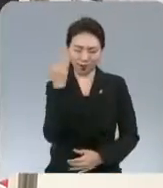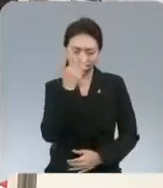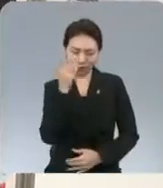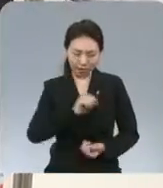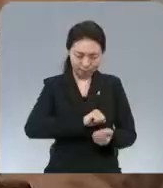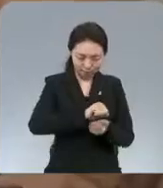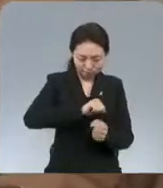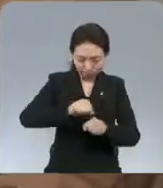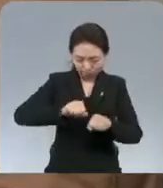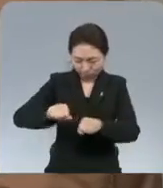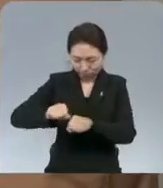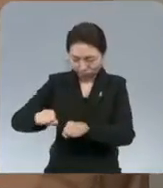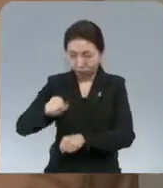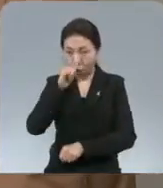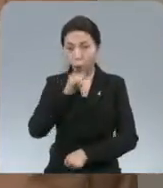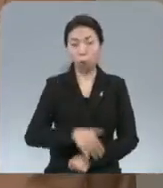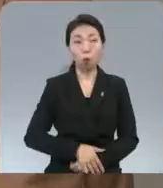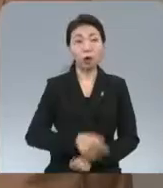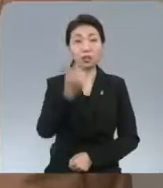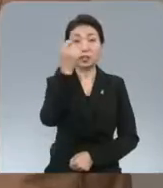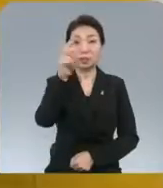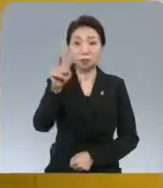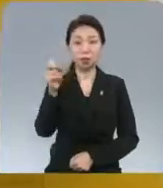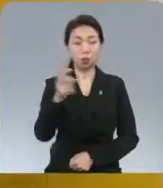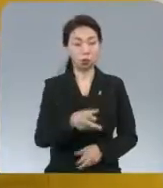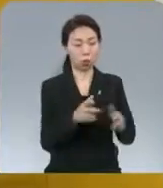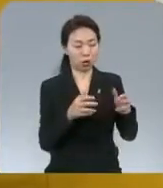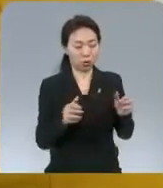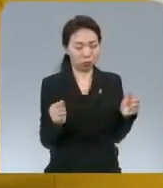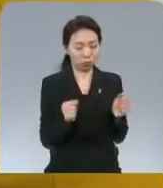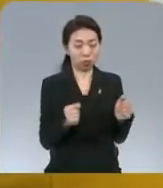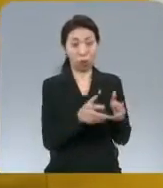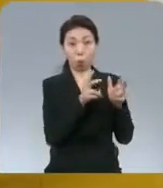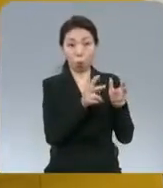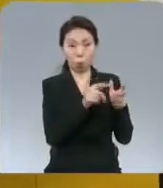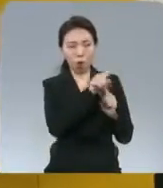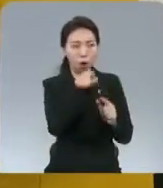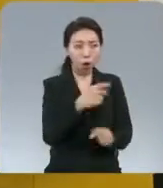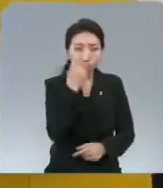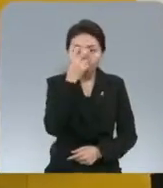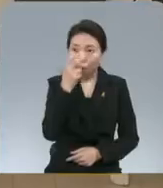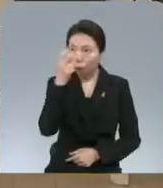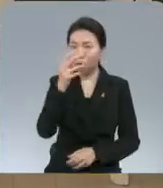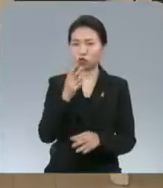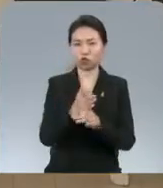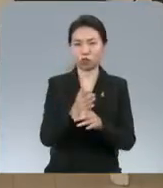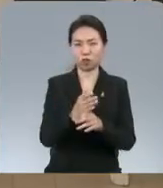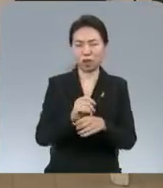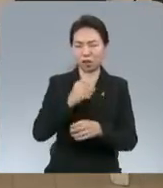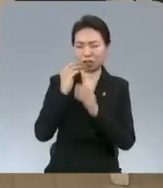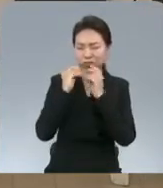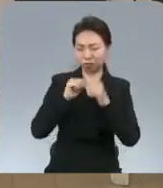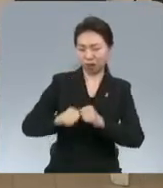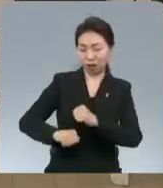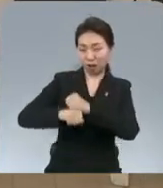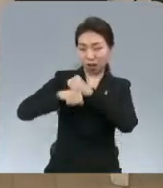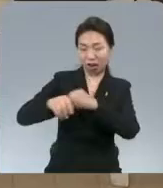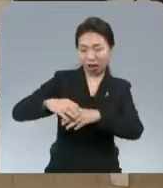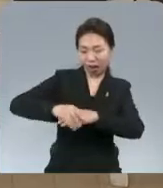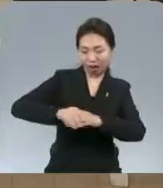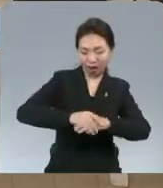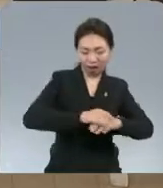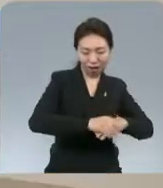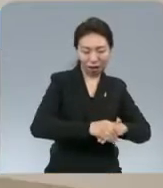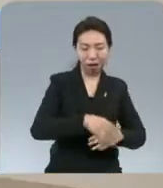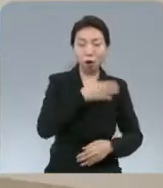nhất với bệnh truyền nhiễm có tỷ lệ tử vong cao và Long lại phát sinh lây nhiễm tập thể cao Cường cách ly ngay lập tức như Ebola và hội chứng viêm đường hô hấp